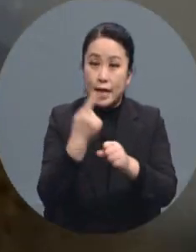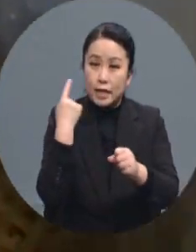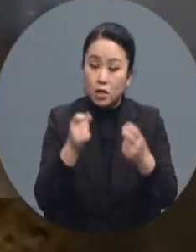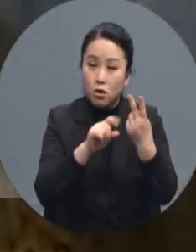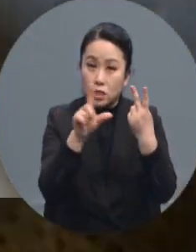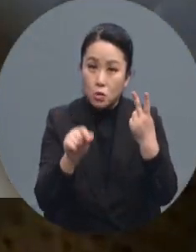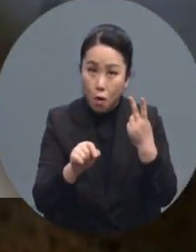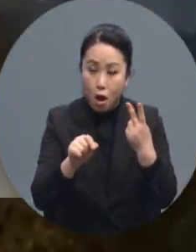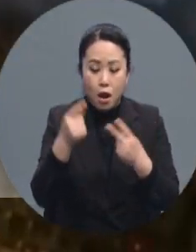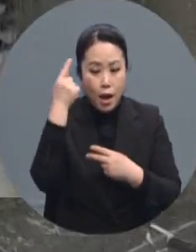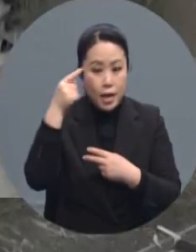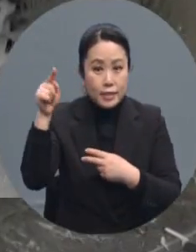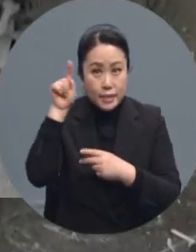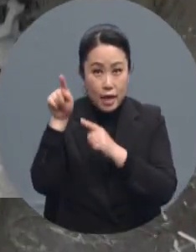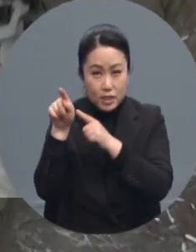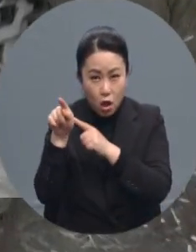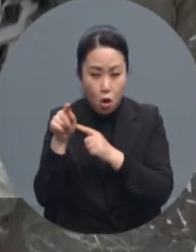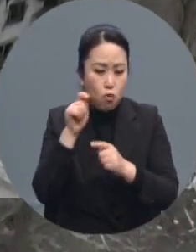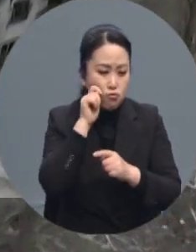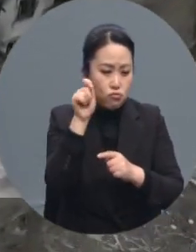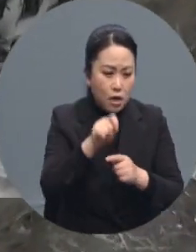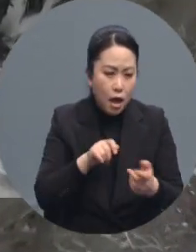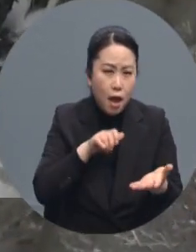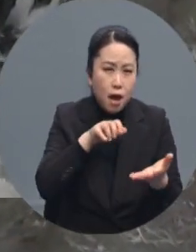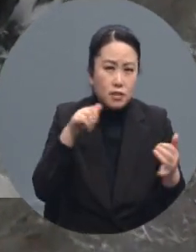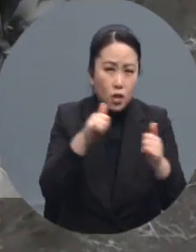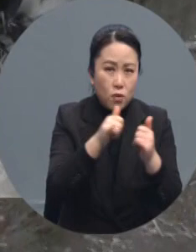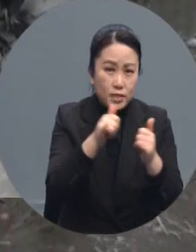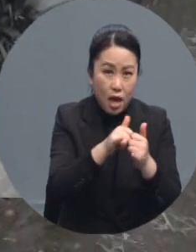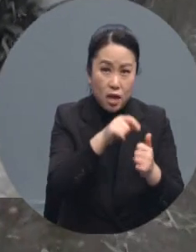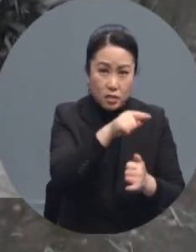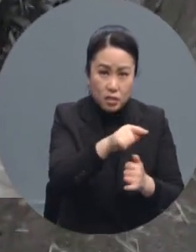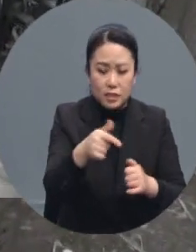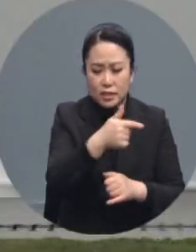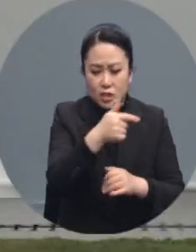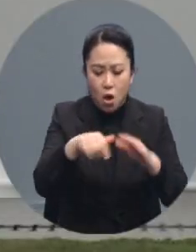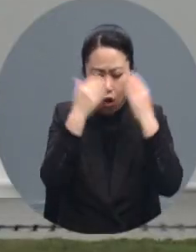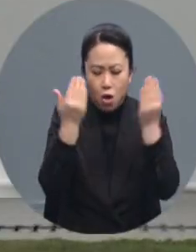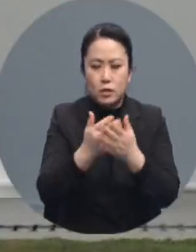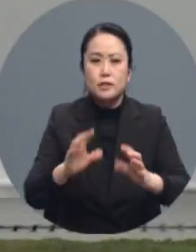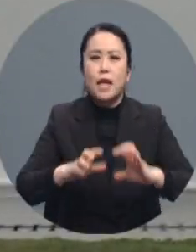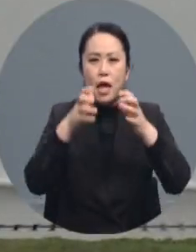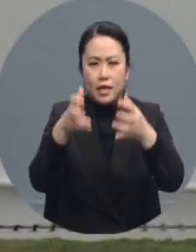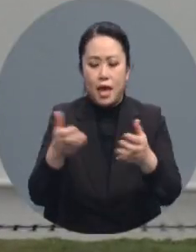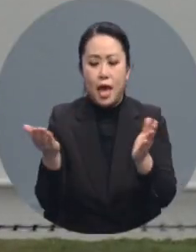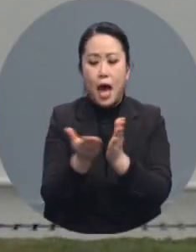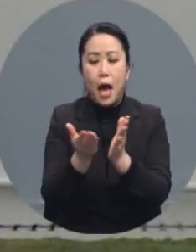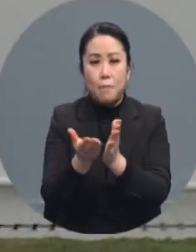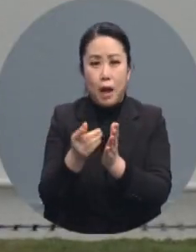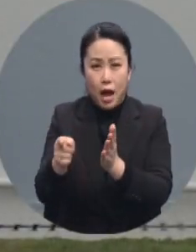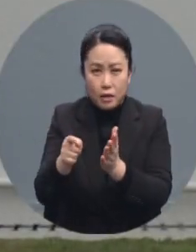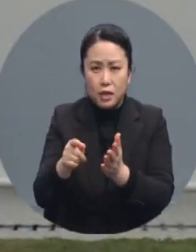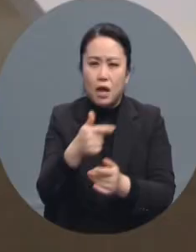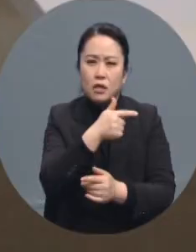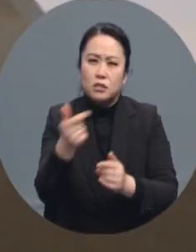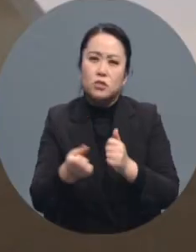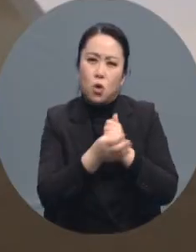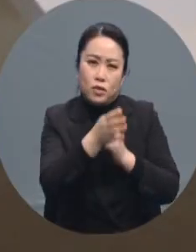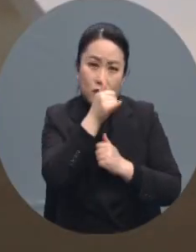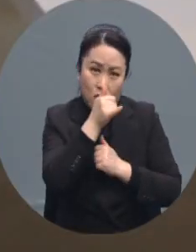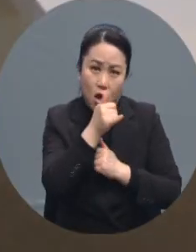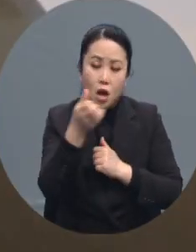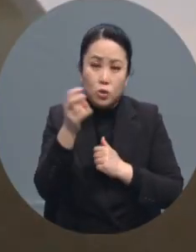지난해 2월 러시아의 우크라이나 침공은 전 세계 항만의 큰 영향을 끼쳤습니다 전쟁으로 인해 에너지 가격이